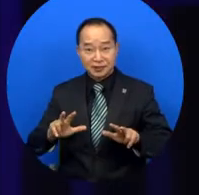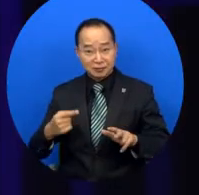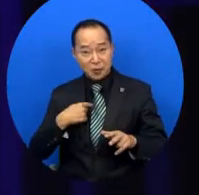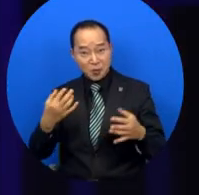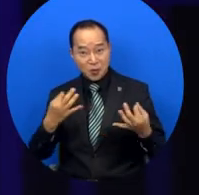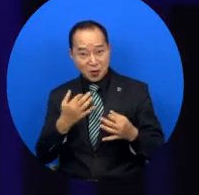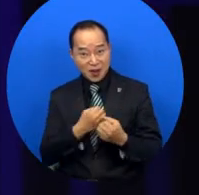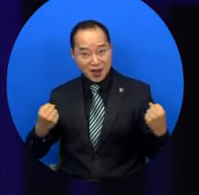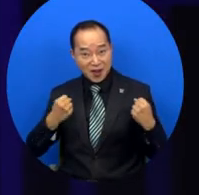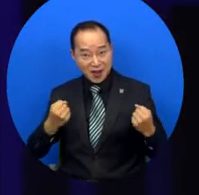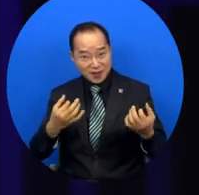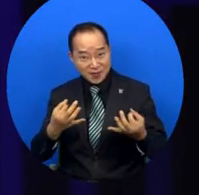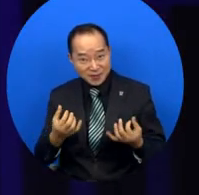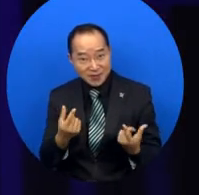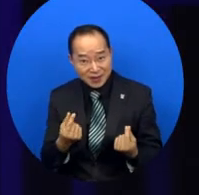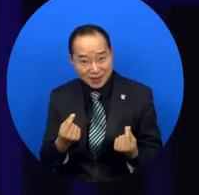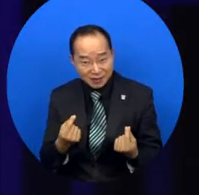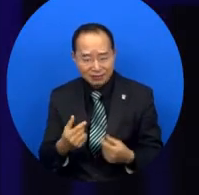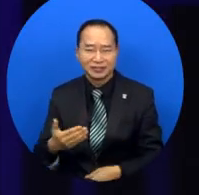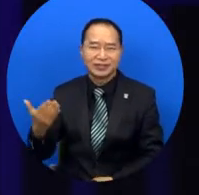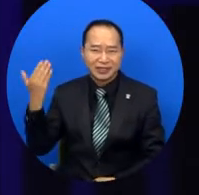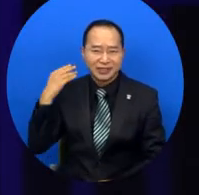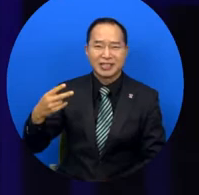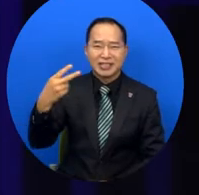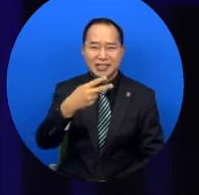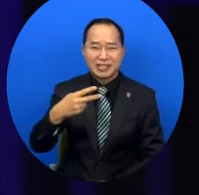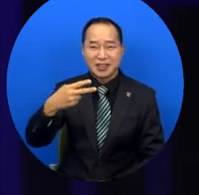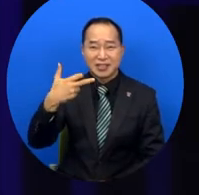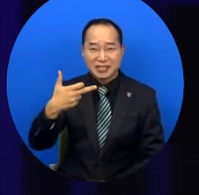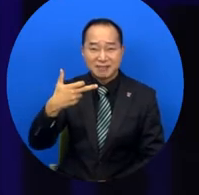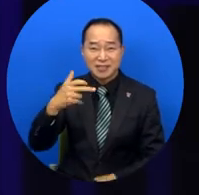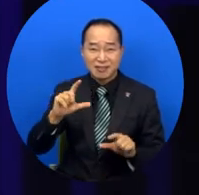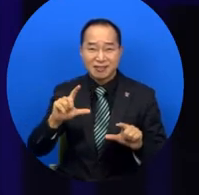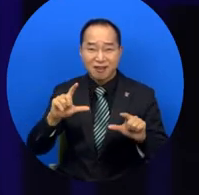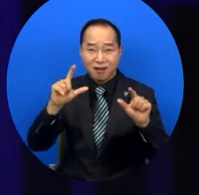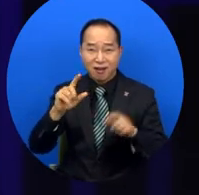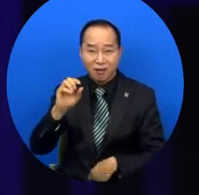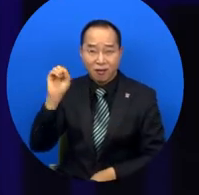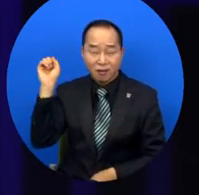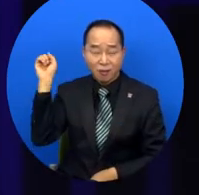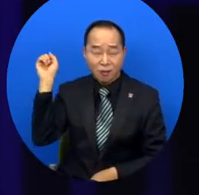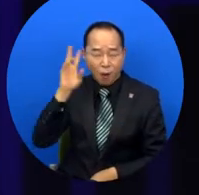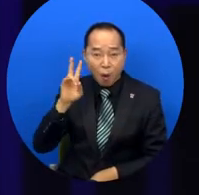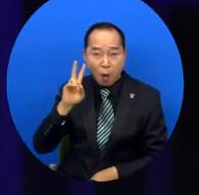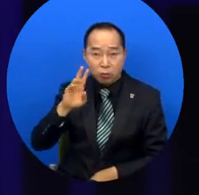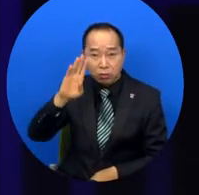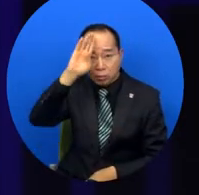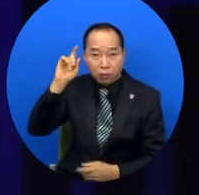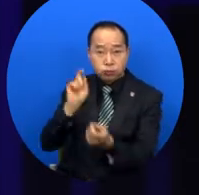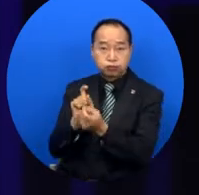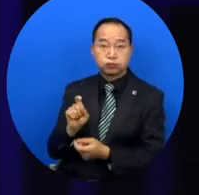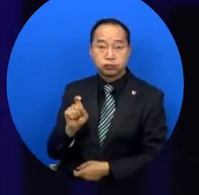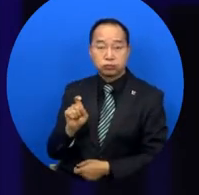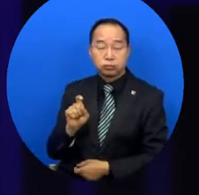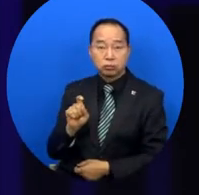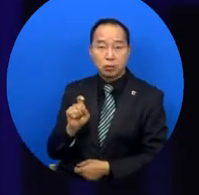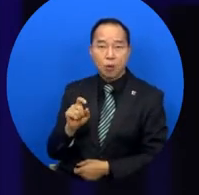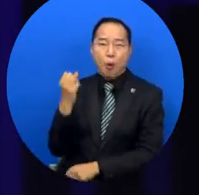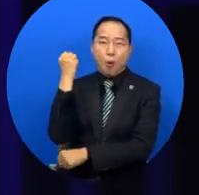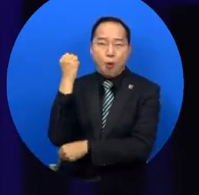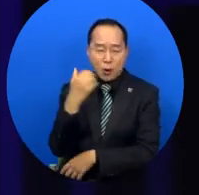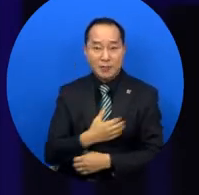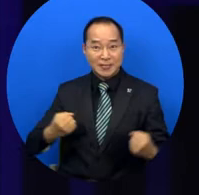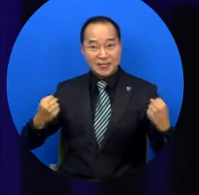제가 지금 이렇게 건강해 보이지만 2017년에 정말 생각지도 못했던 갑자기 이